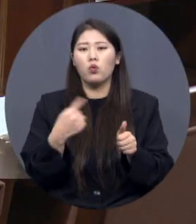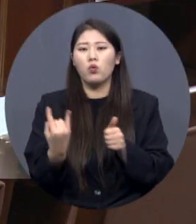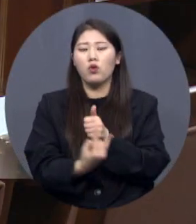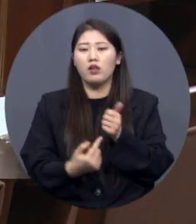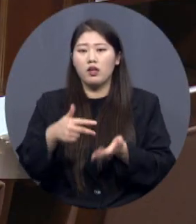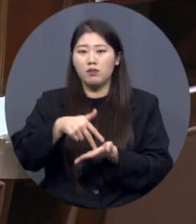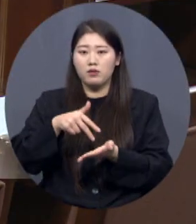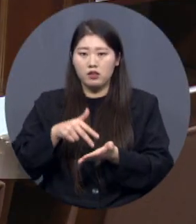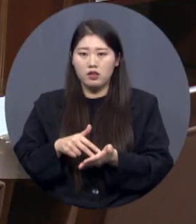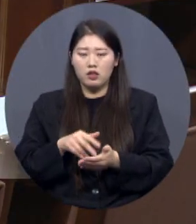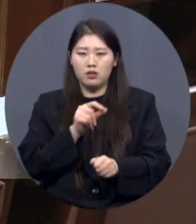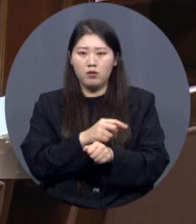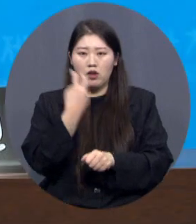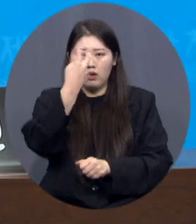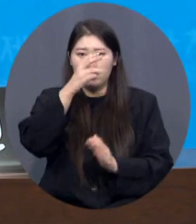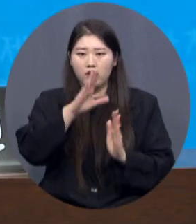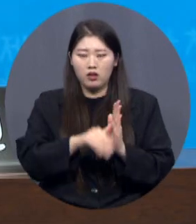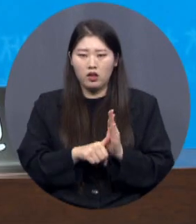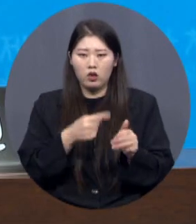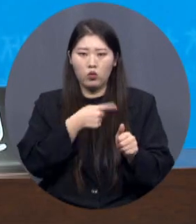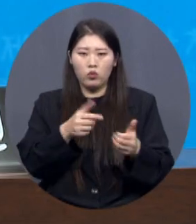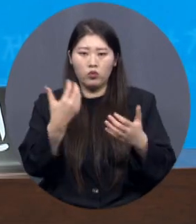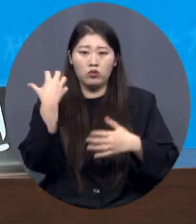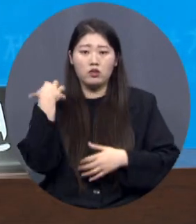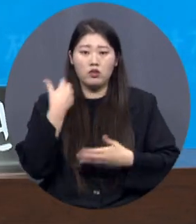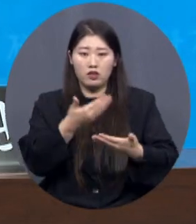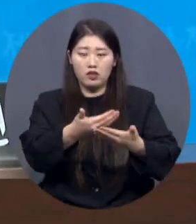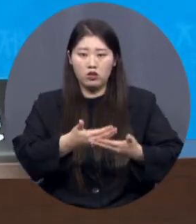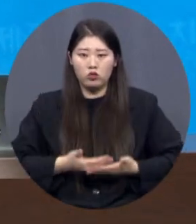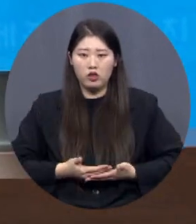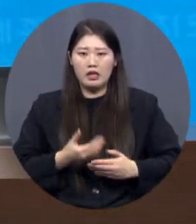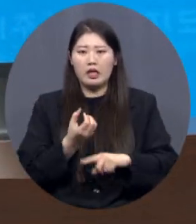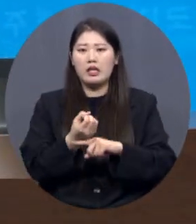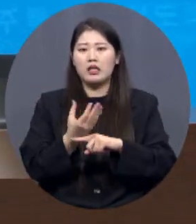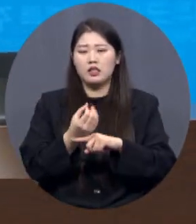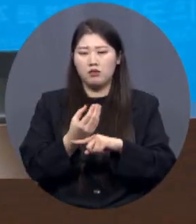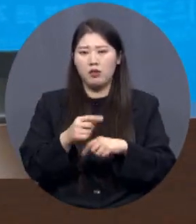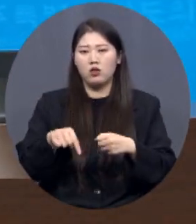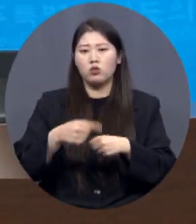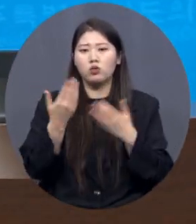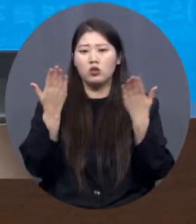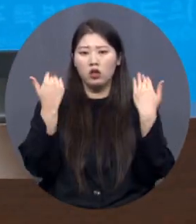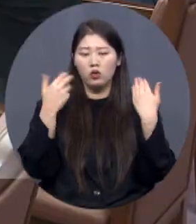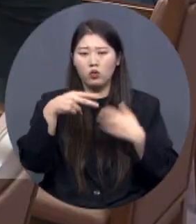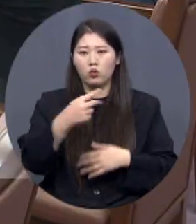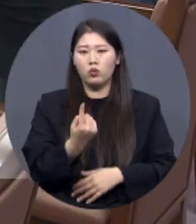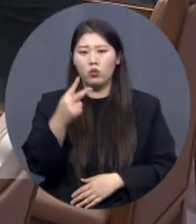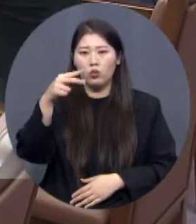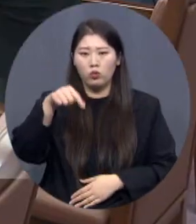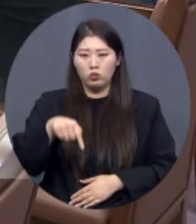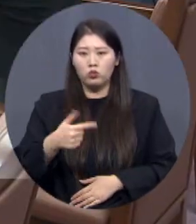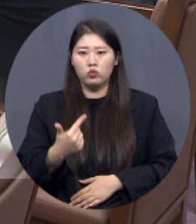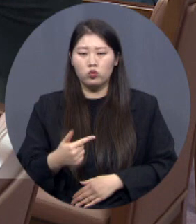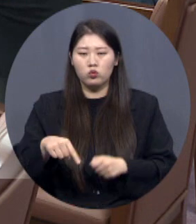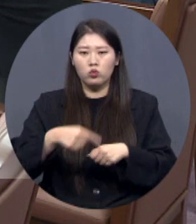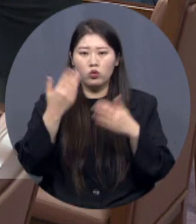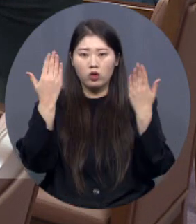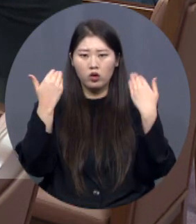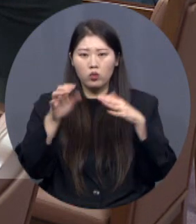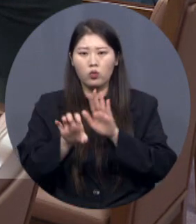행정사무 감사에서 제주도 교육청이 제출한 금학초등학교 별관 증계 축과 도선 도순초등학교